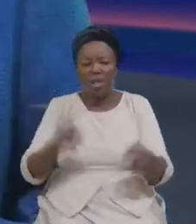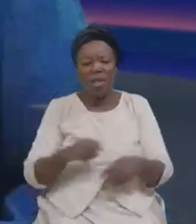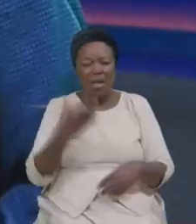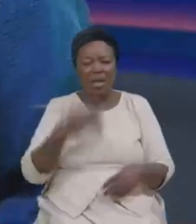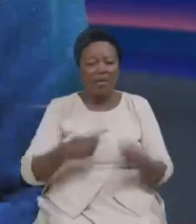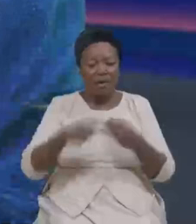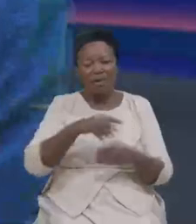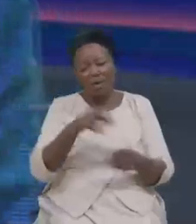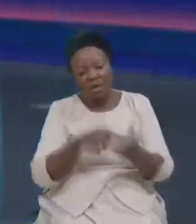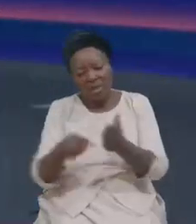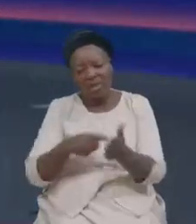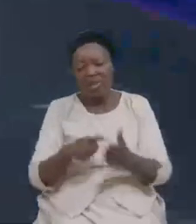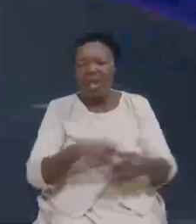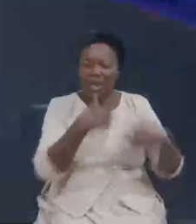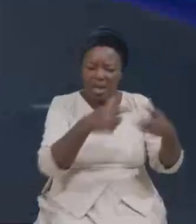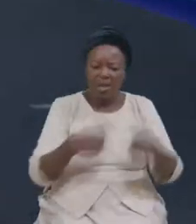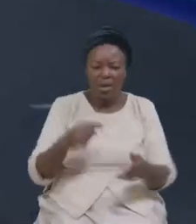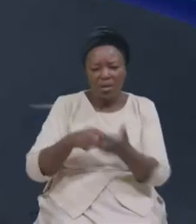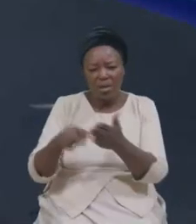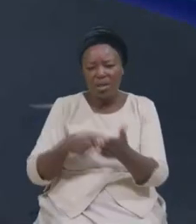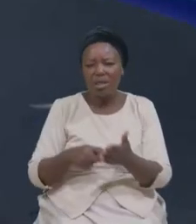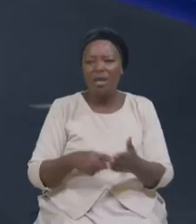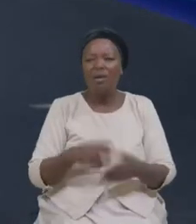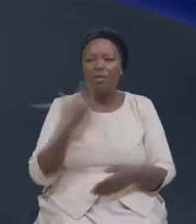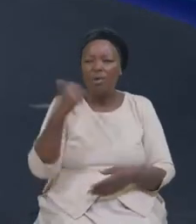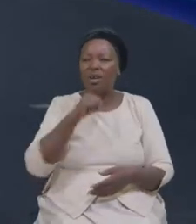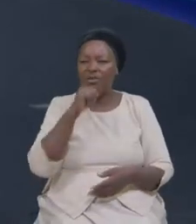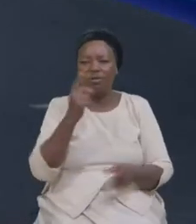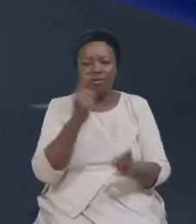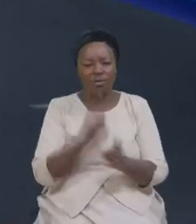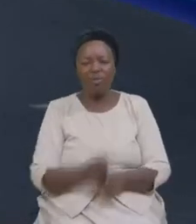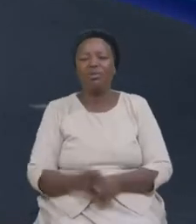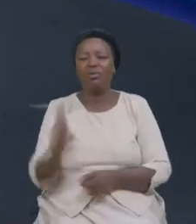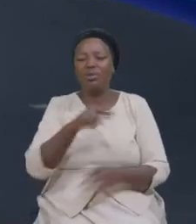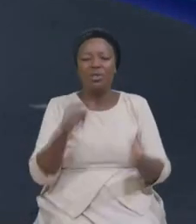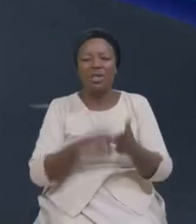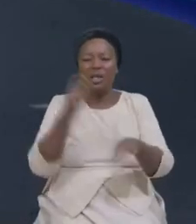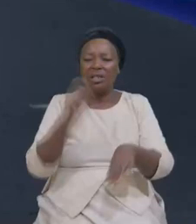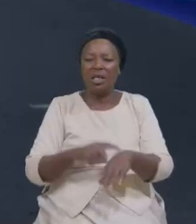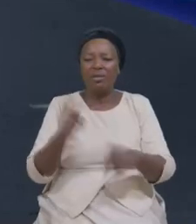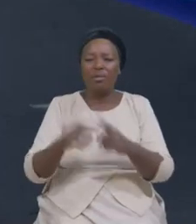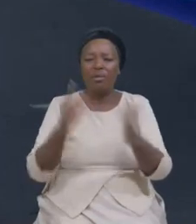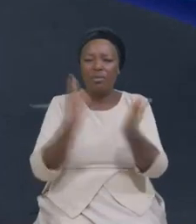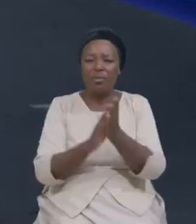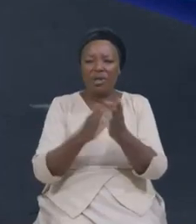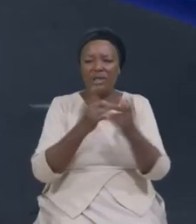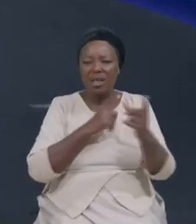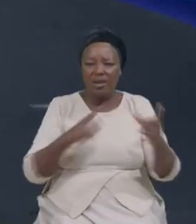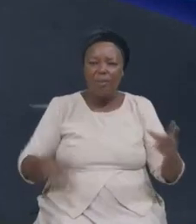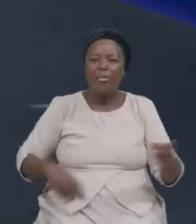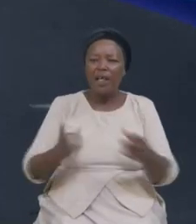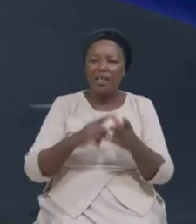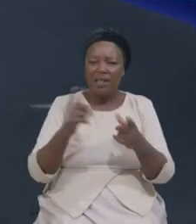Dieu, où es-tu, je ne sais pas, qu'est-ce que tu veux faire ce type de question? Dieu est là depuis